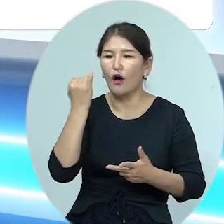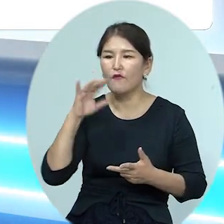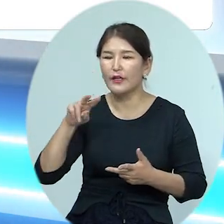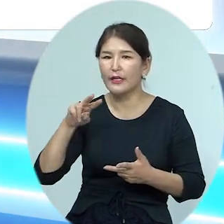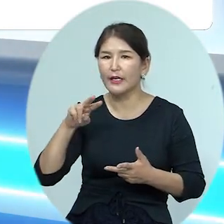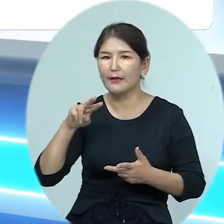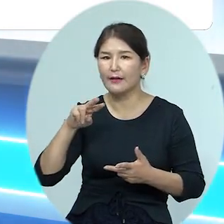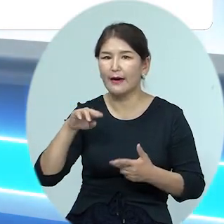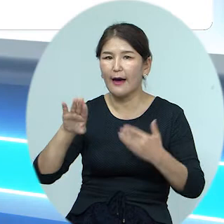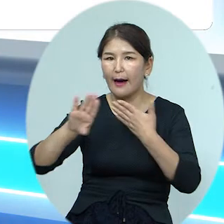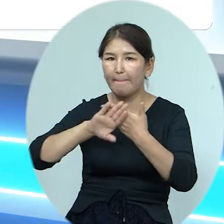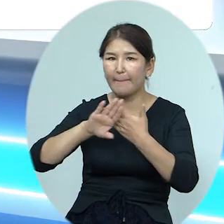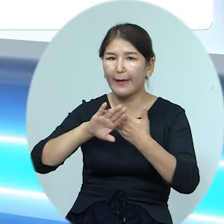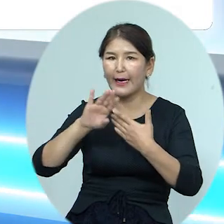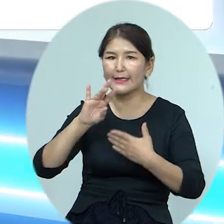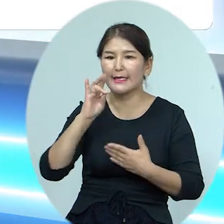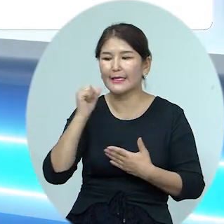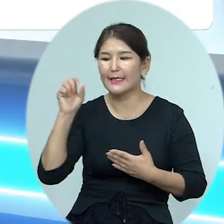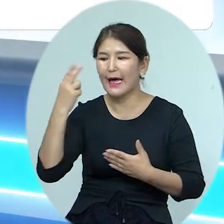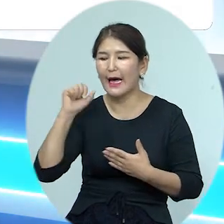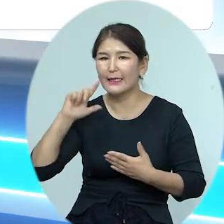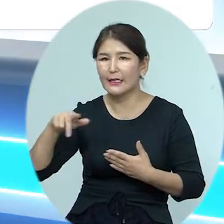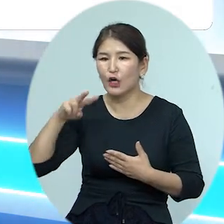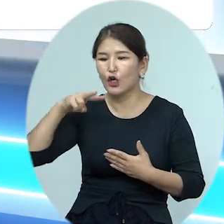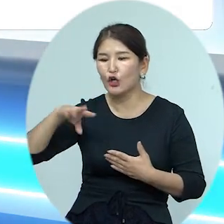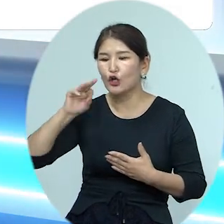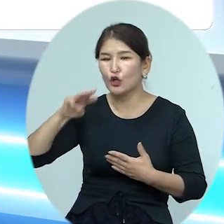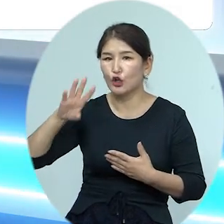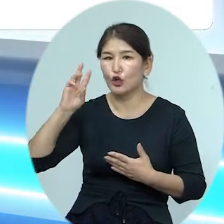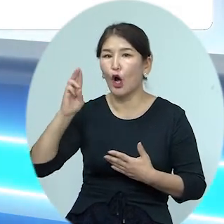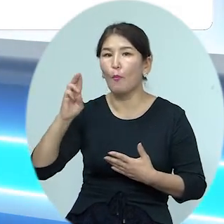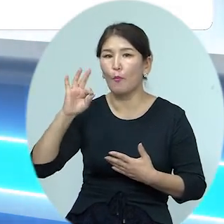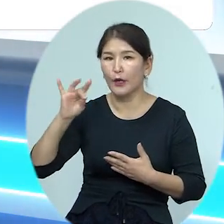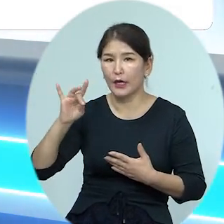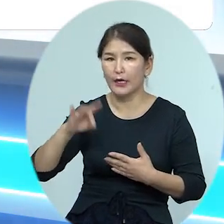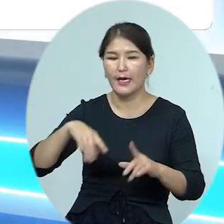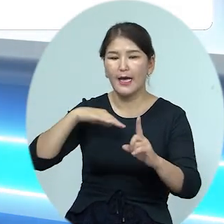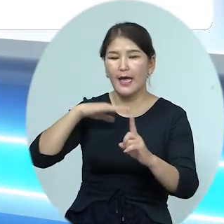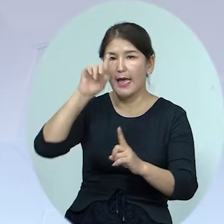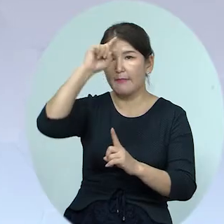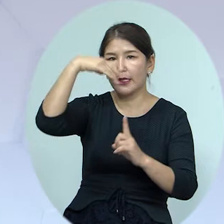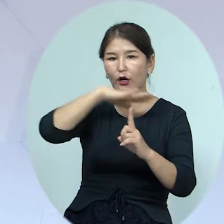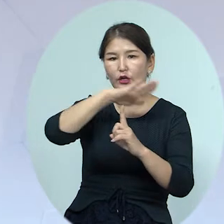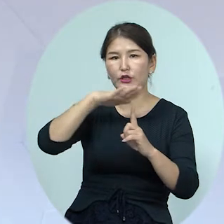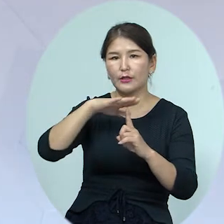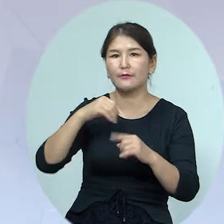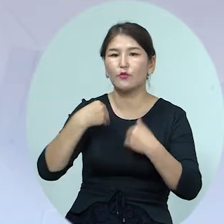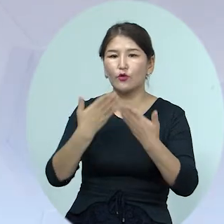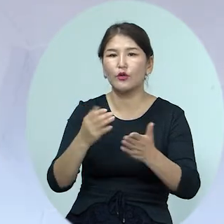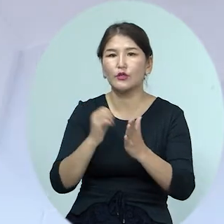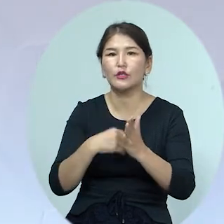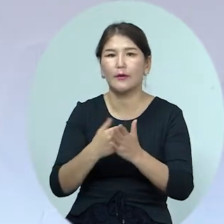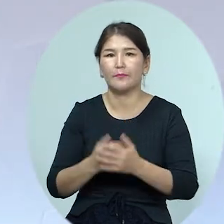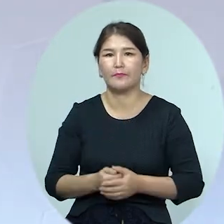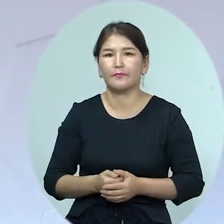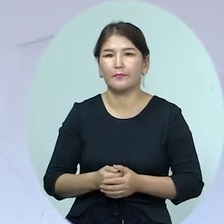бөглөж наадаг зориултын ховил битүүлэгч ломбыг эмнэлгийн орчинд тавиулах хэрэгтэй. Хүүхдийн шүд цоорох